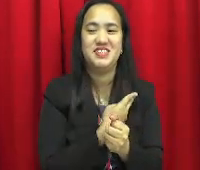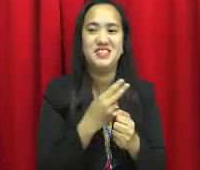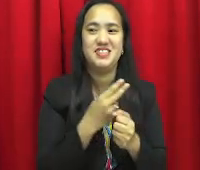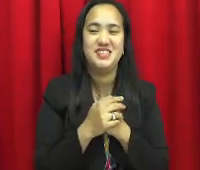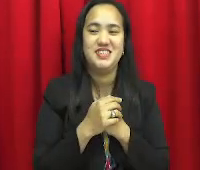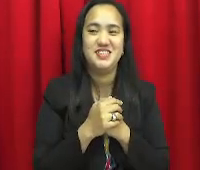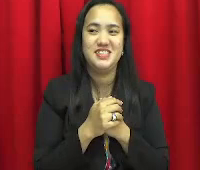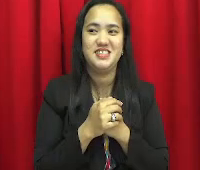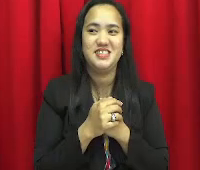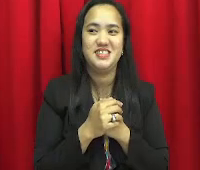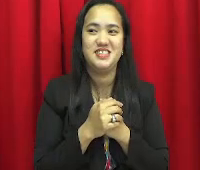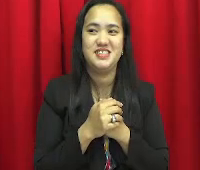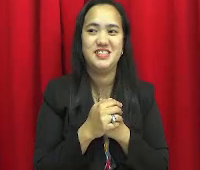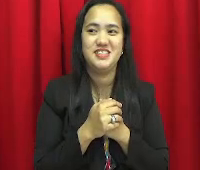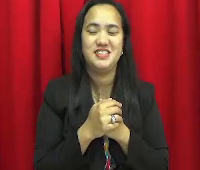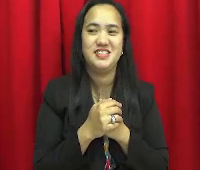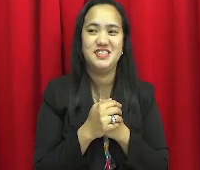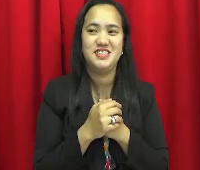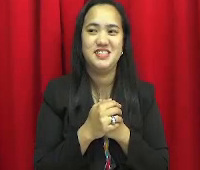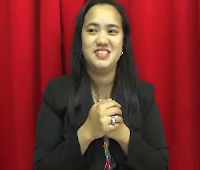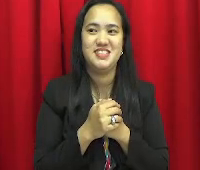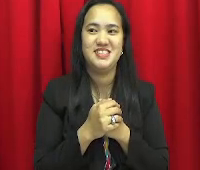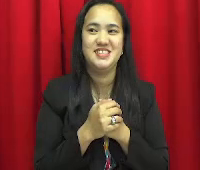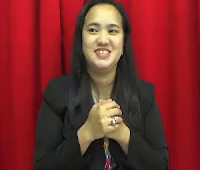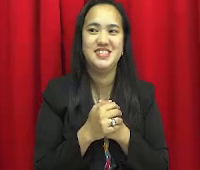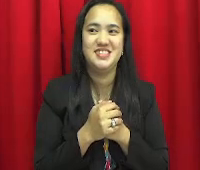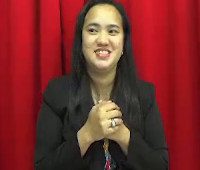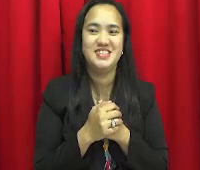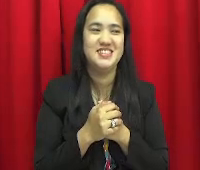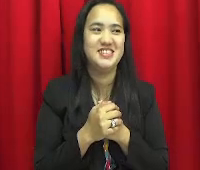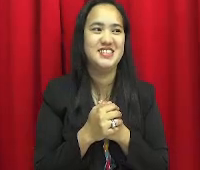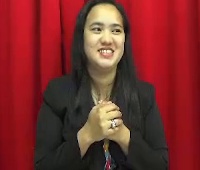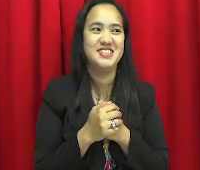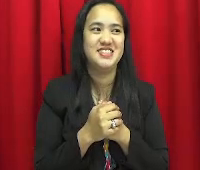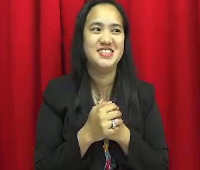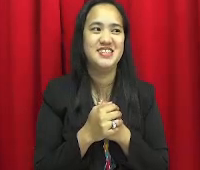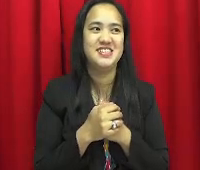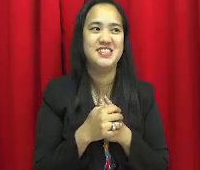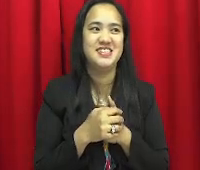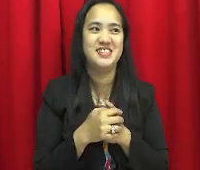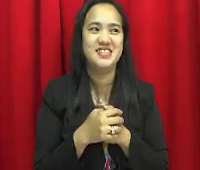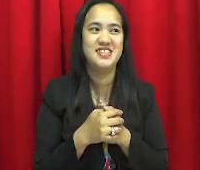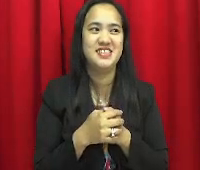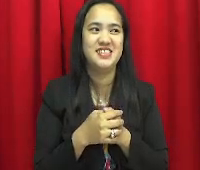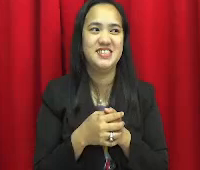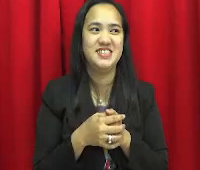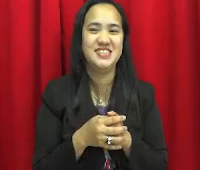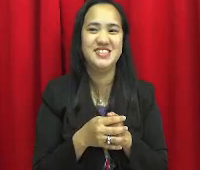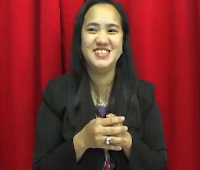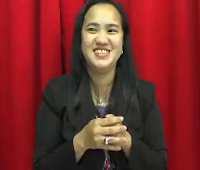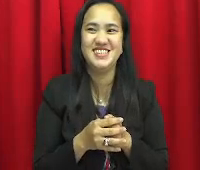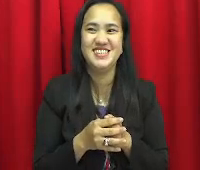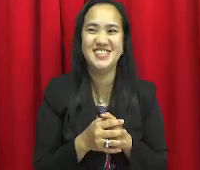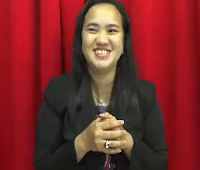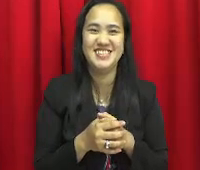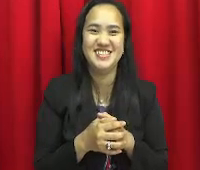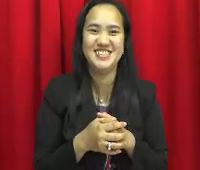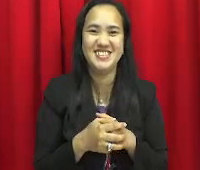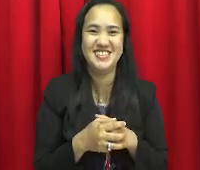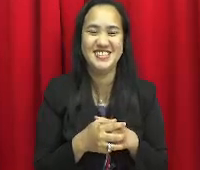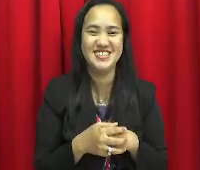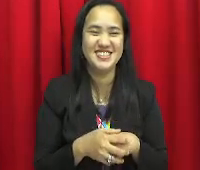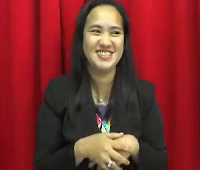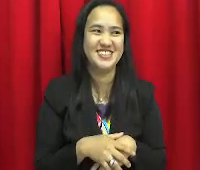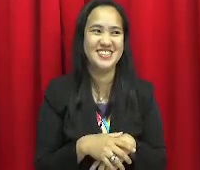sabi sa ni Noel? Sa akin galing ang utak ng anak ko. Eh kung sa'yo nang galing ang utak, kundi wala nang natira sa'yo.